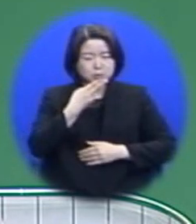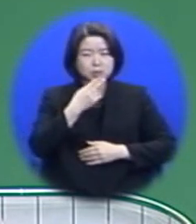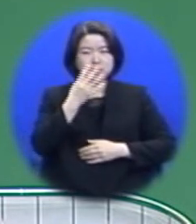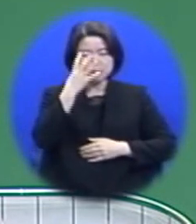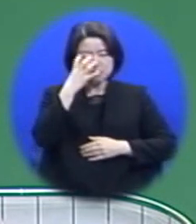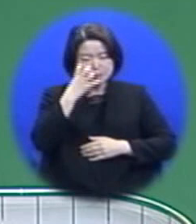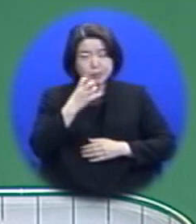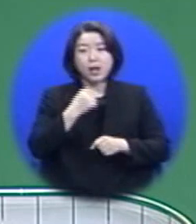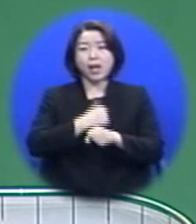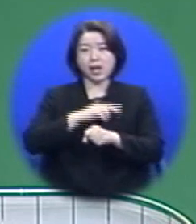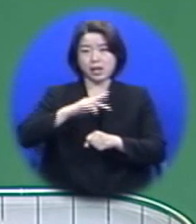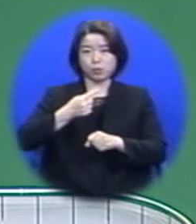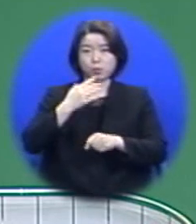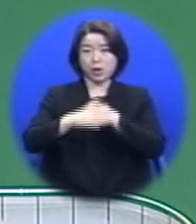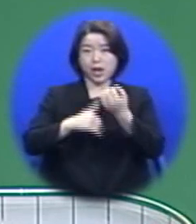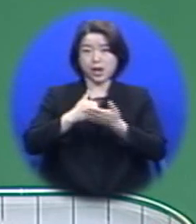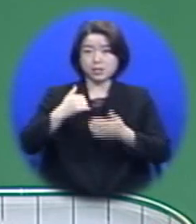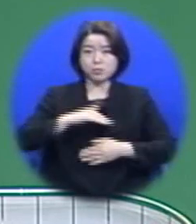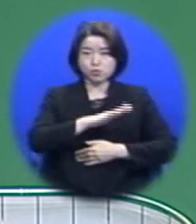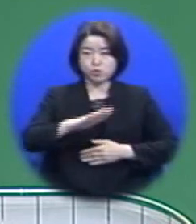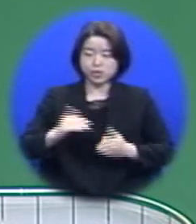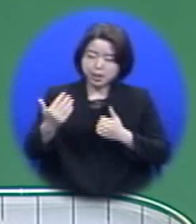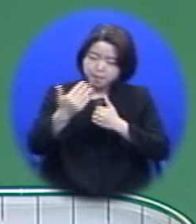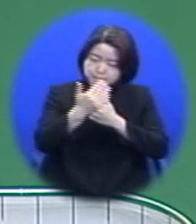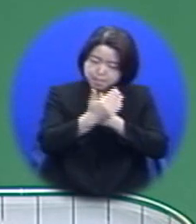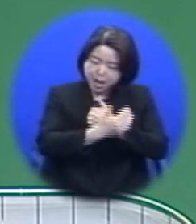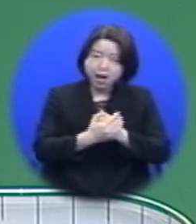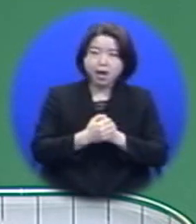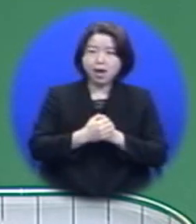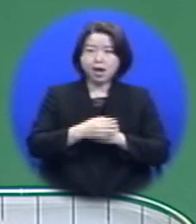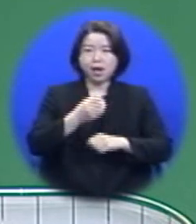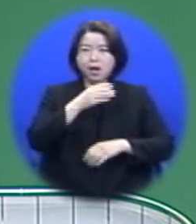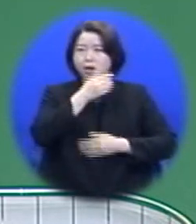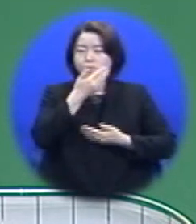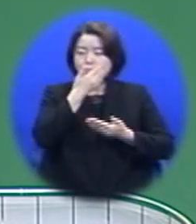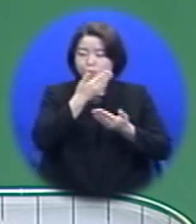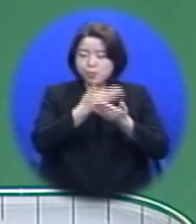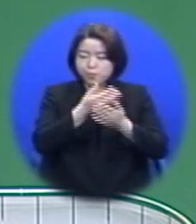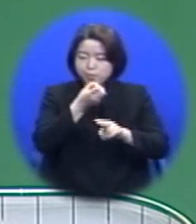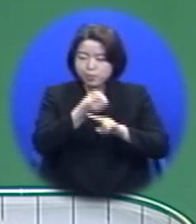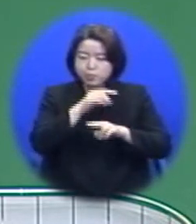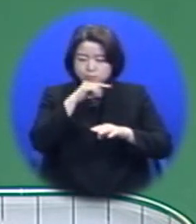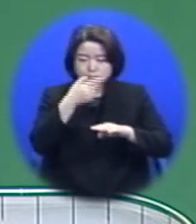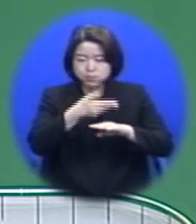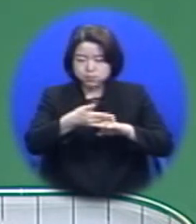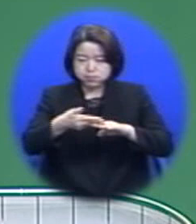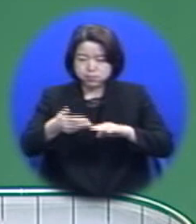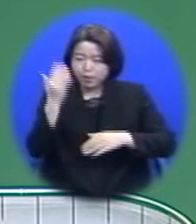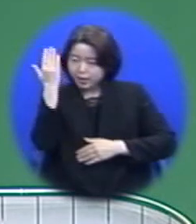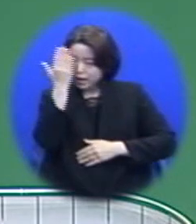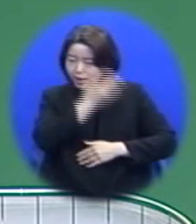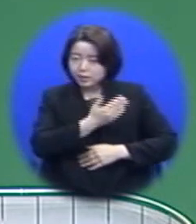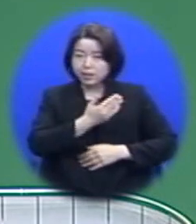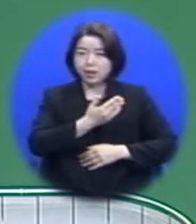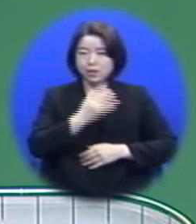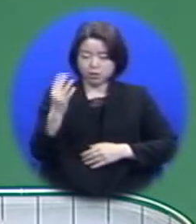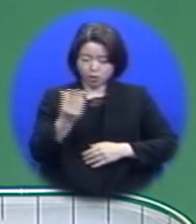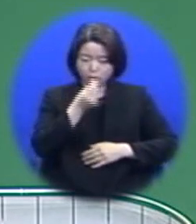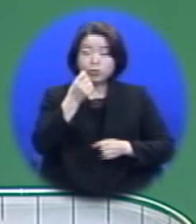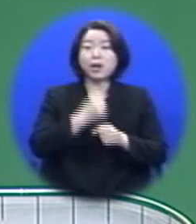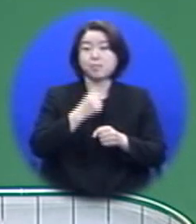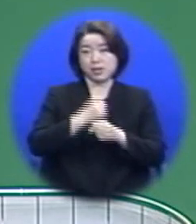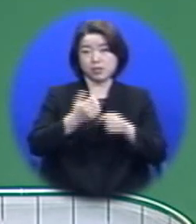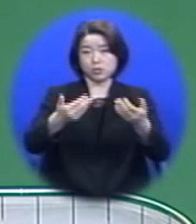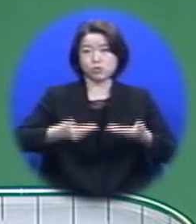우리를 품으 보혈로 깨끗하게 하시고 거룩하게 만드시는 하나님이십니다 그게